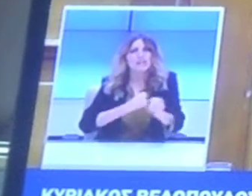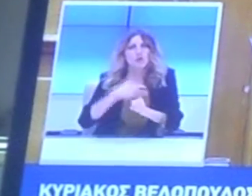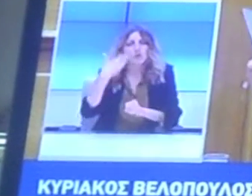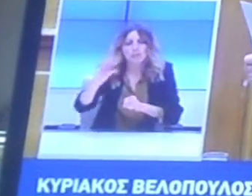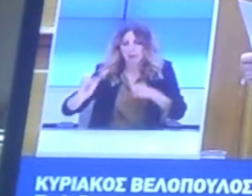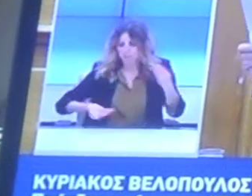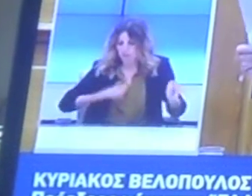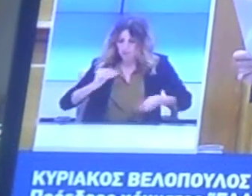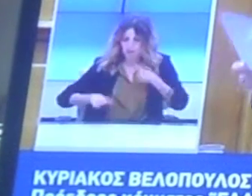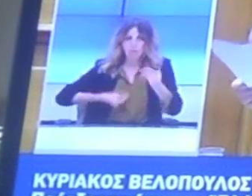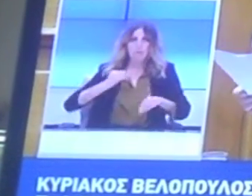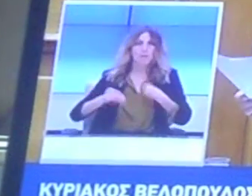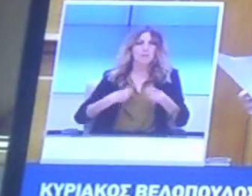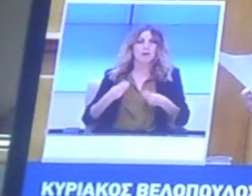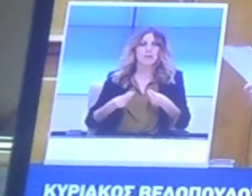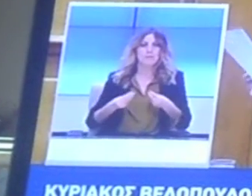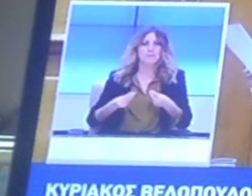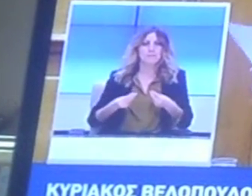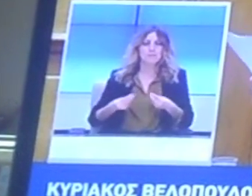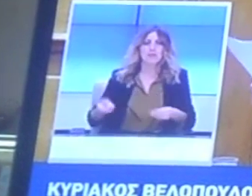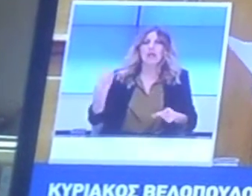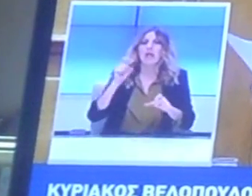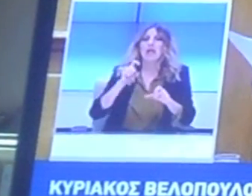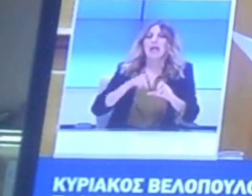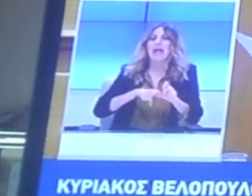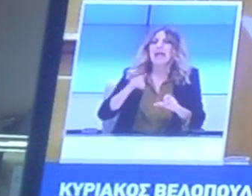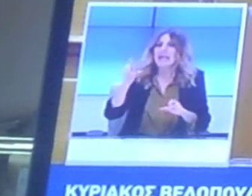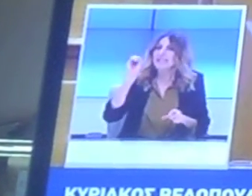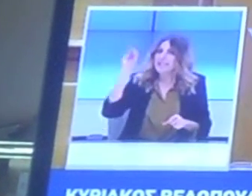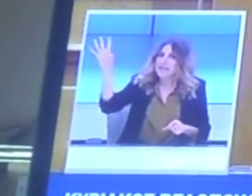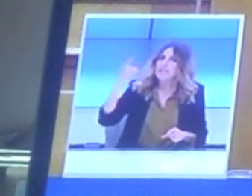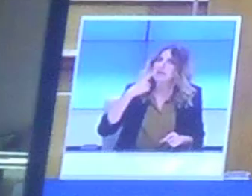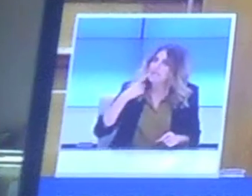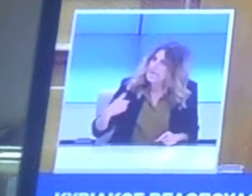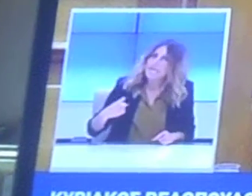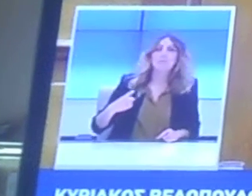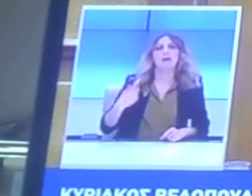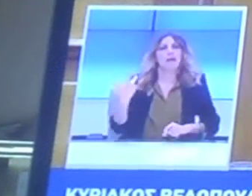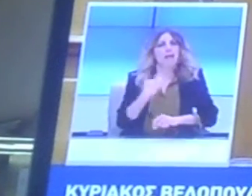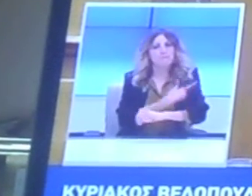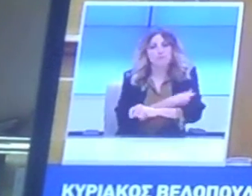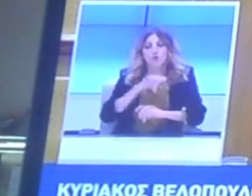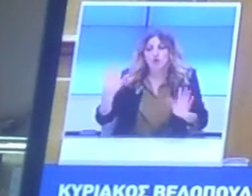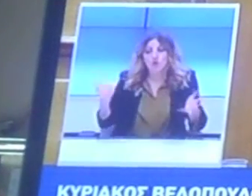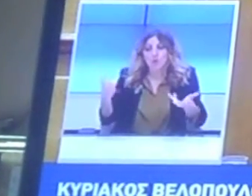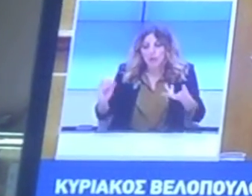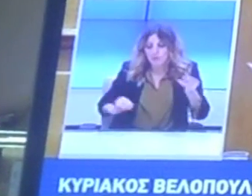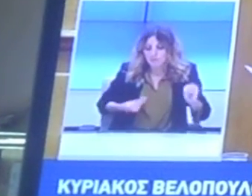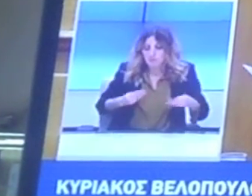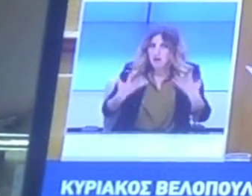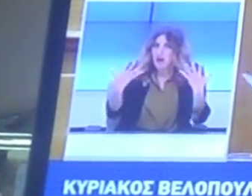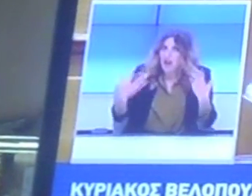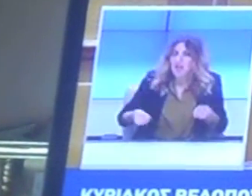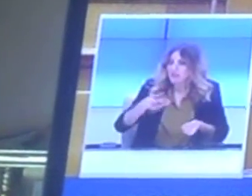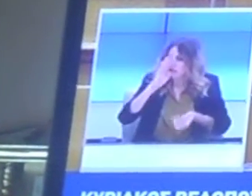για παρενέργειες του εμβολίου της Pfizer στην Νορβηγία. Παρενέργειες. Οι νορβηγικές αρχές μιλούν για κίνδυνο λόγω εμβολιασμού σε άτομα άνω των